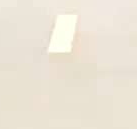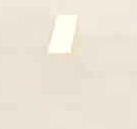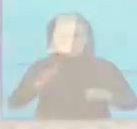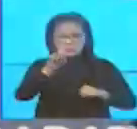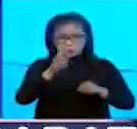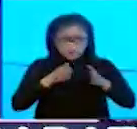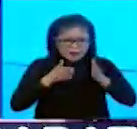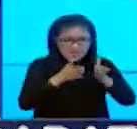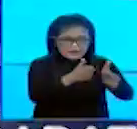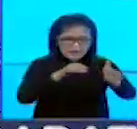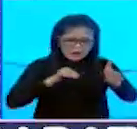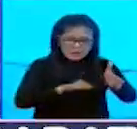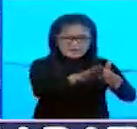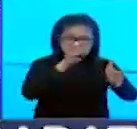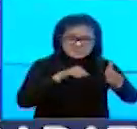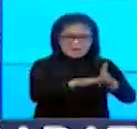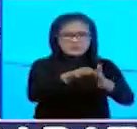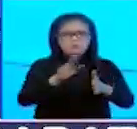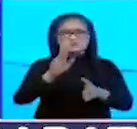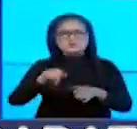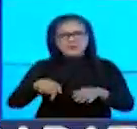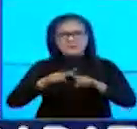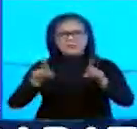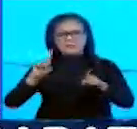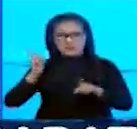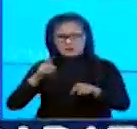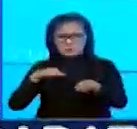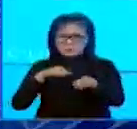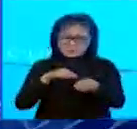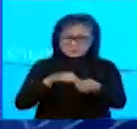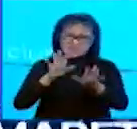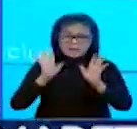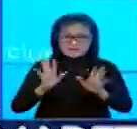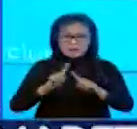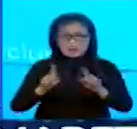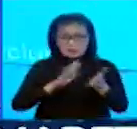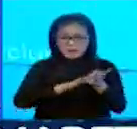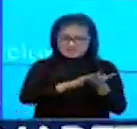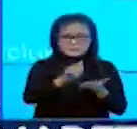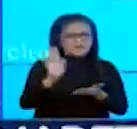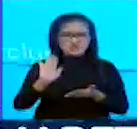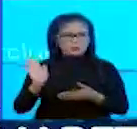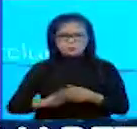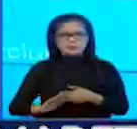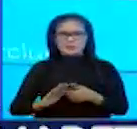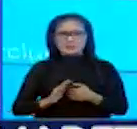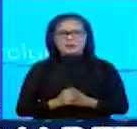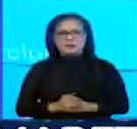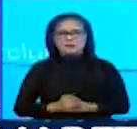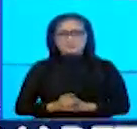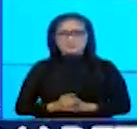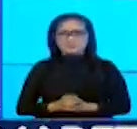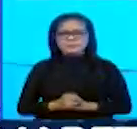dikarenakan sistem satu arah ini hanya akan dilakukan apabila memang terjadi kepadatan dari arah Puncak menuju Jakarta, begitupun dari arah Jakarta menuju ke Puncak.